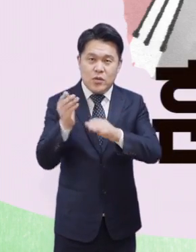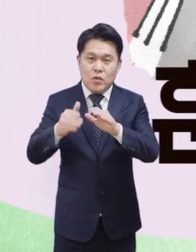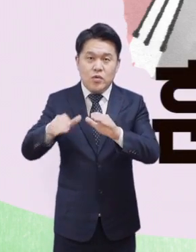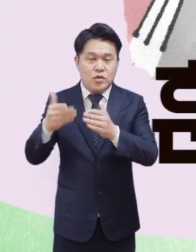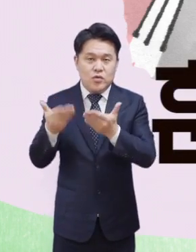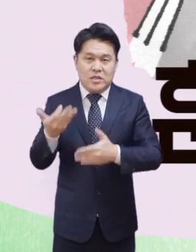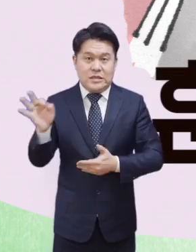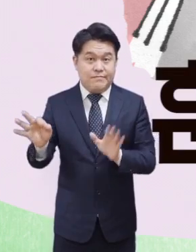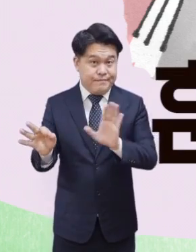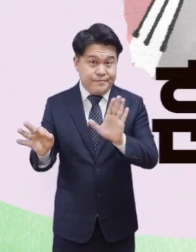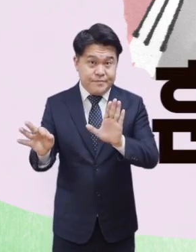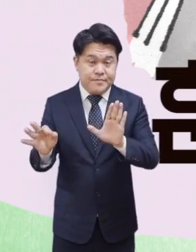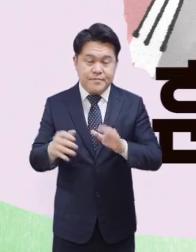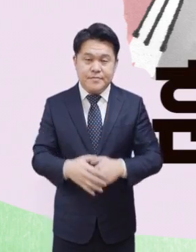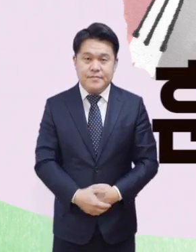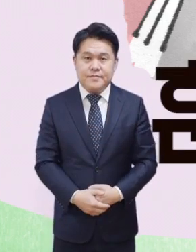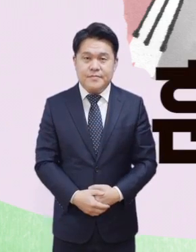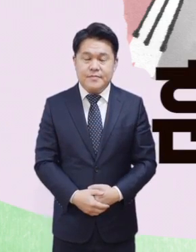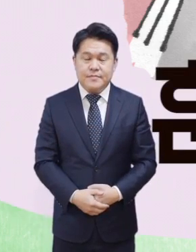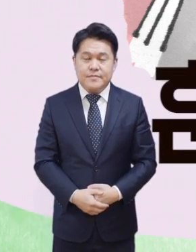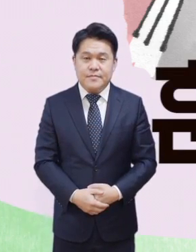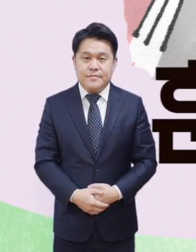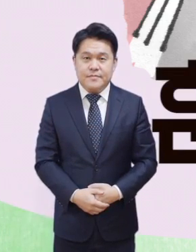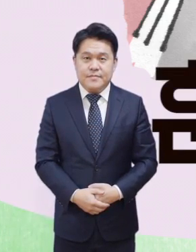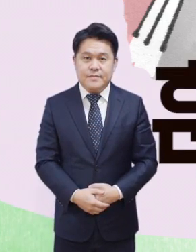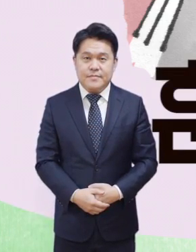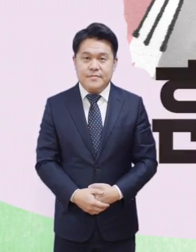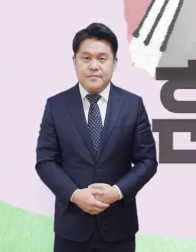시간은 공가로 인정되지 않습니다.